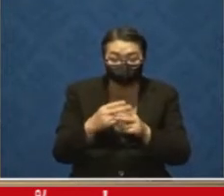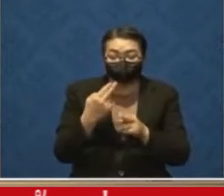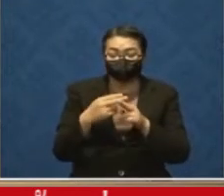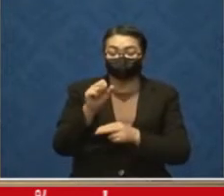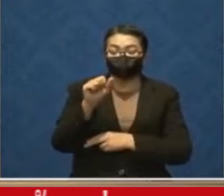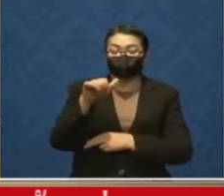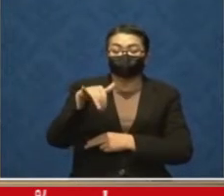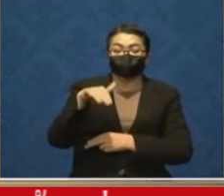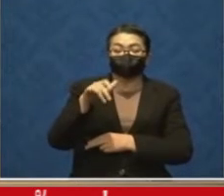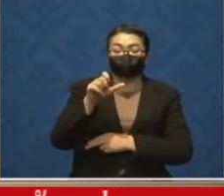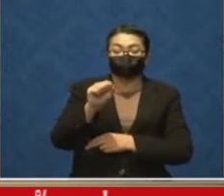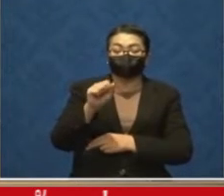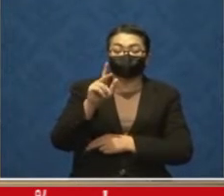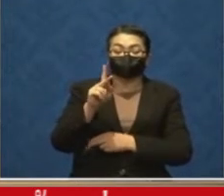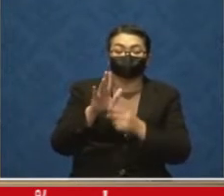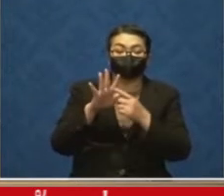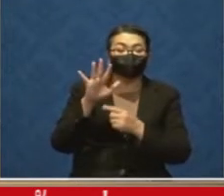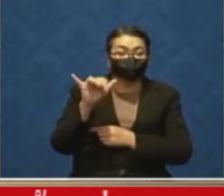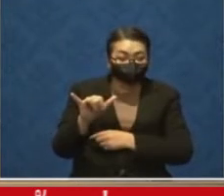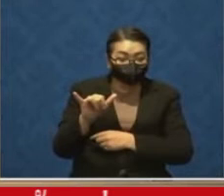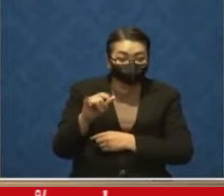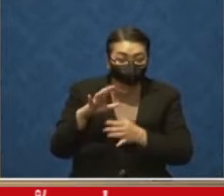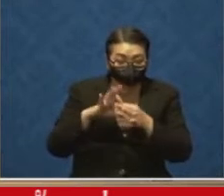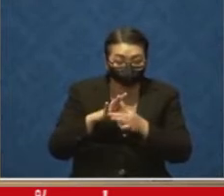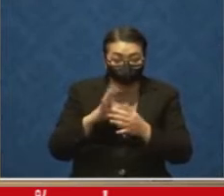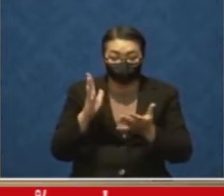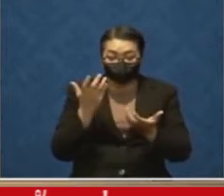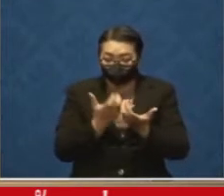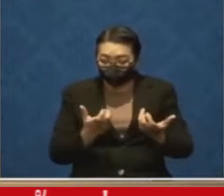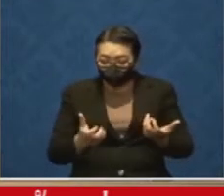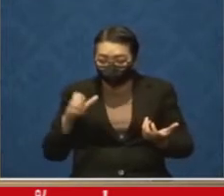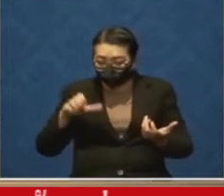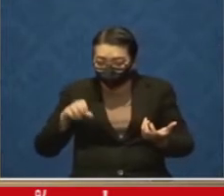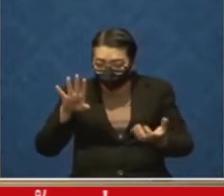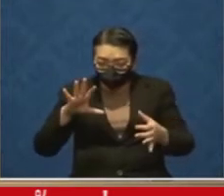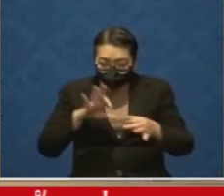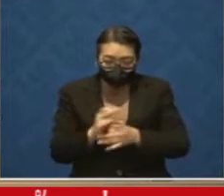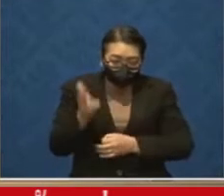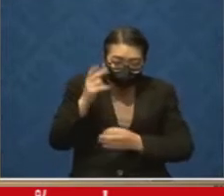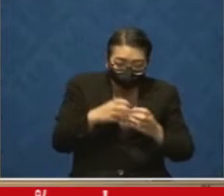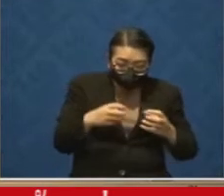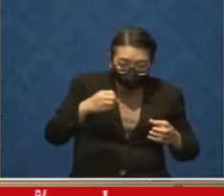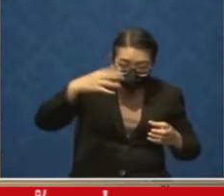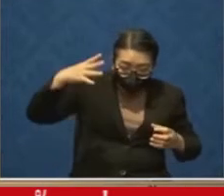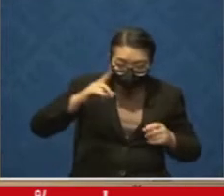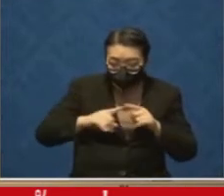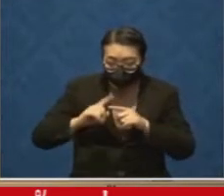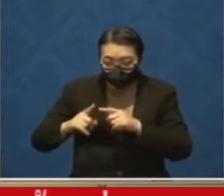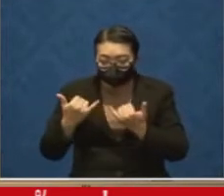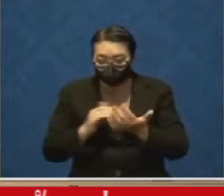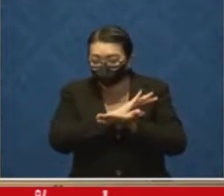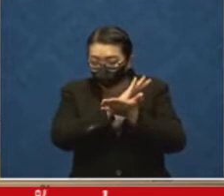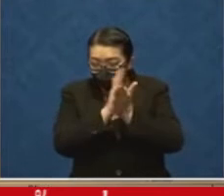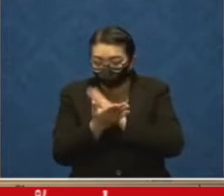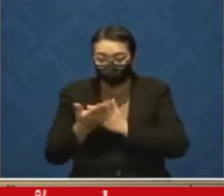ัSky I Tech นี่ครับบริษัทนี้เป็บิษัท้าอาวุเมื่อไมกี่ปีมาเี่ยครับและเปลี่ยนมาค้